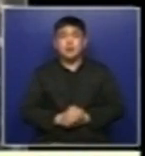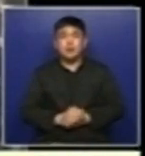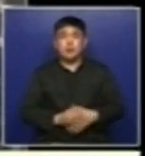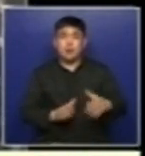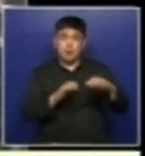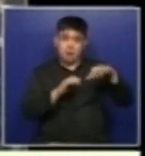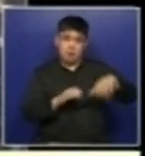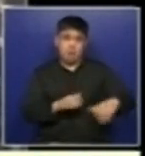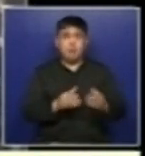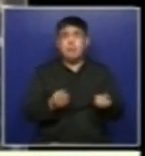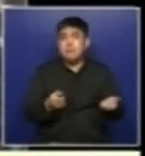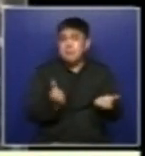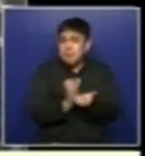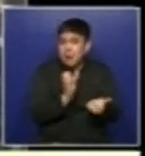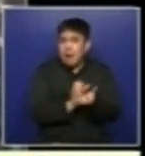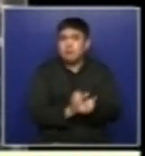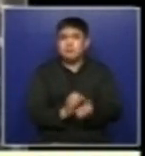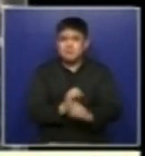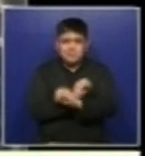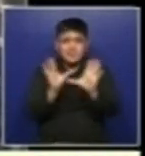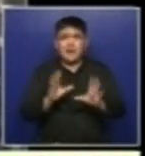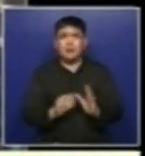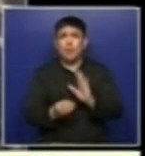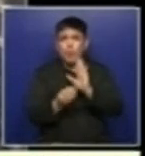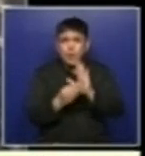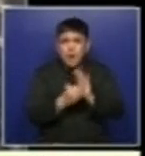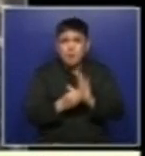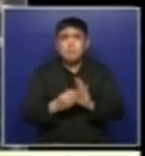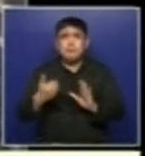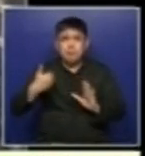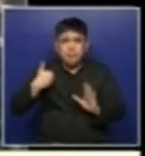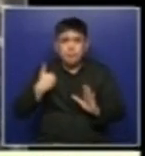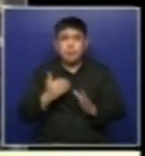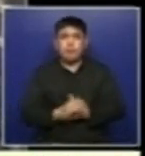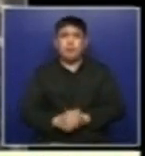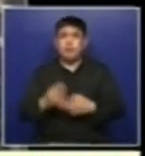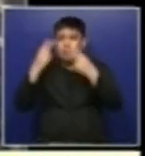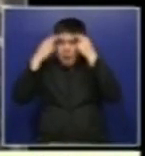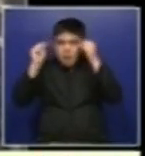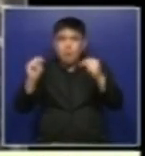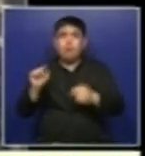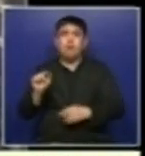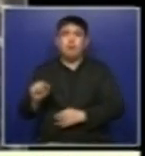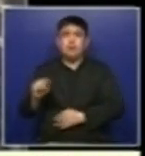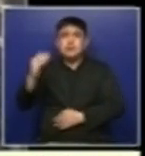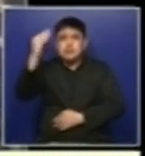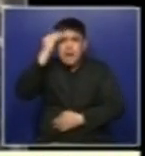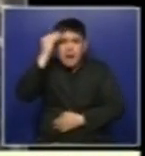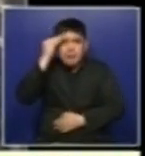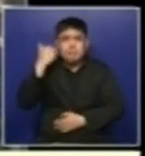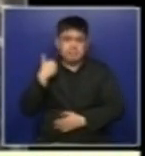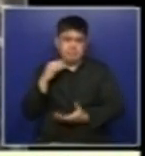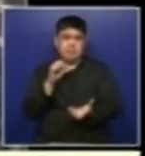ชัดเจนกลางกรุงเทพมหานครท่านนายกรัฐมนตรีเนี่ยก็ได้รับทราบว่ามันมีบ่อน